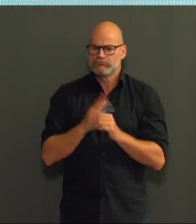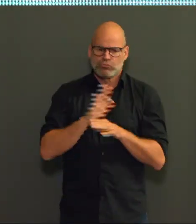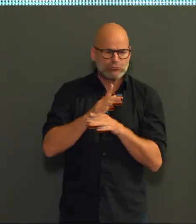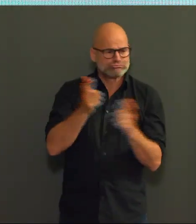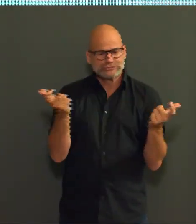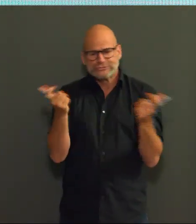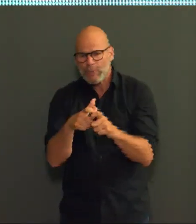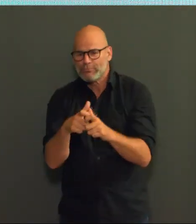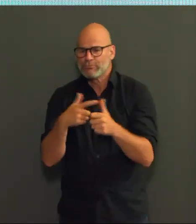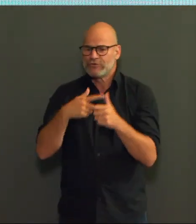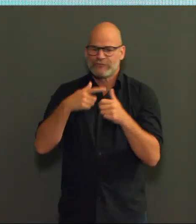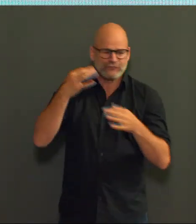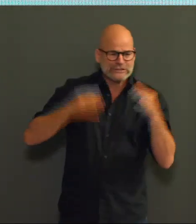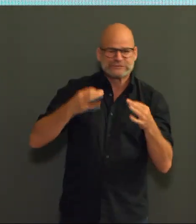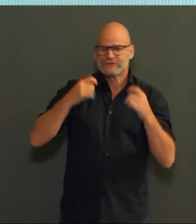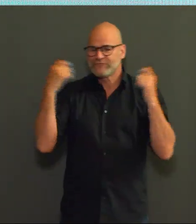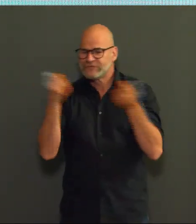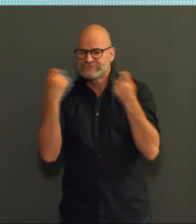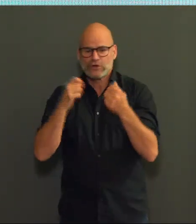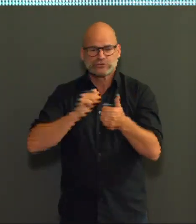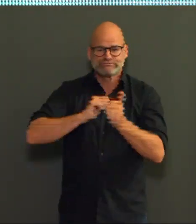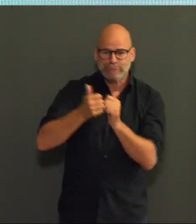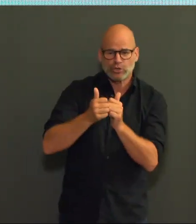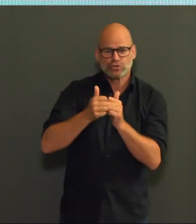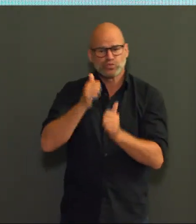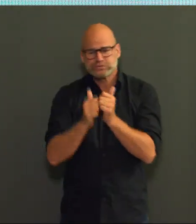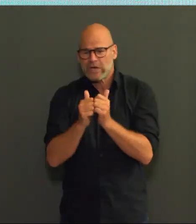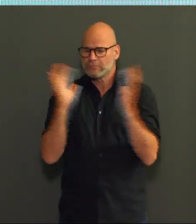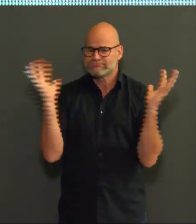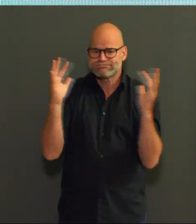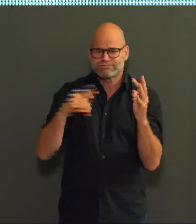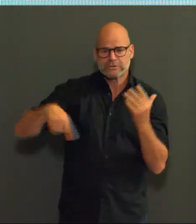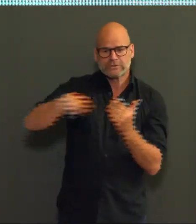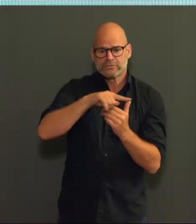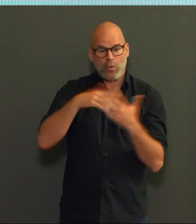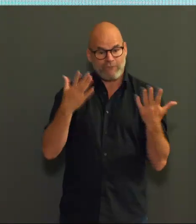festivals, sportevenementen en natuurlijk ook bij het reizen.